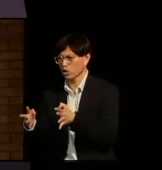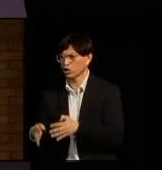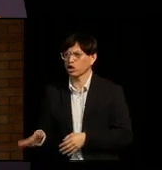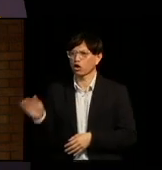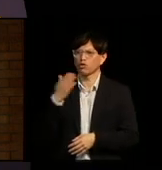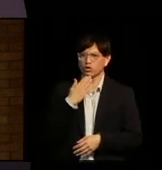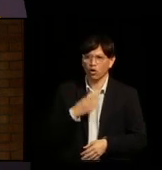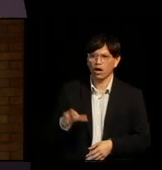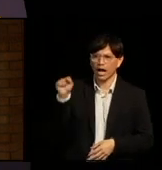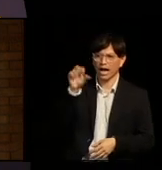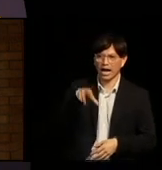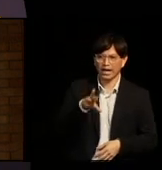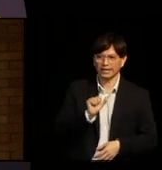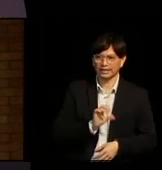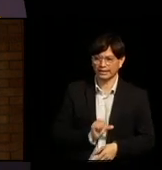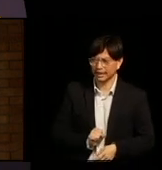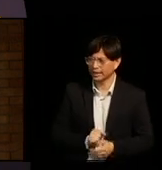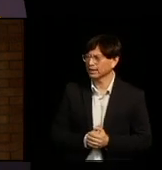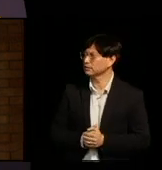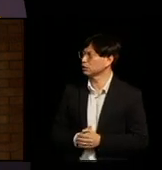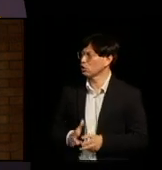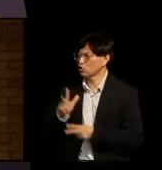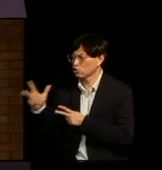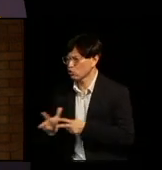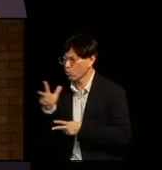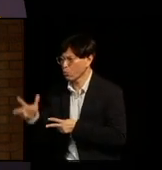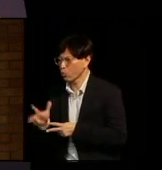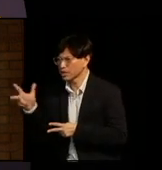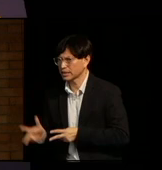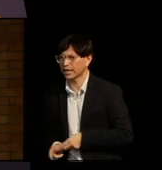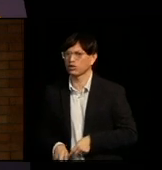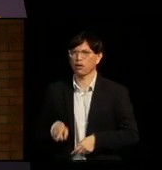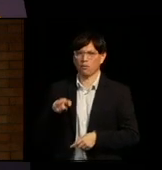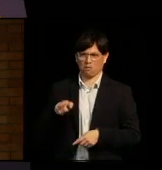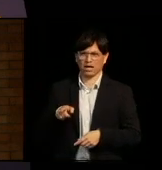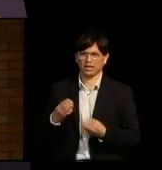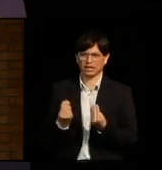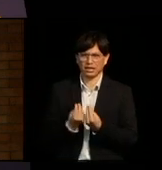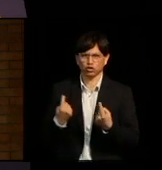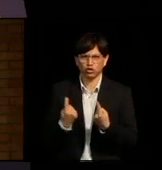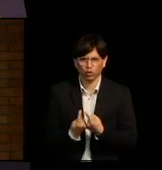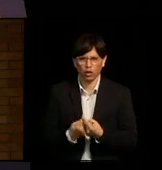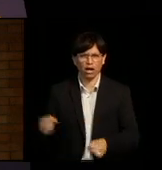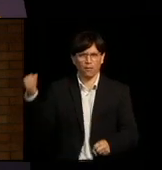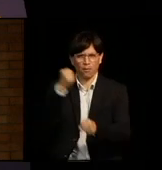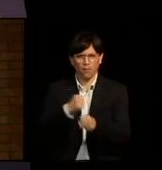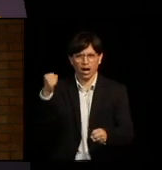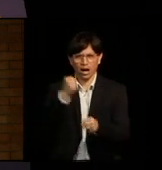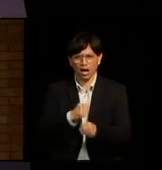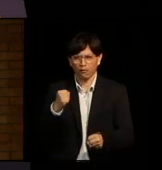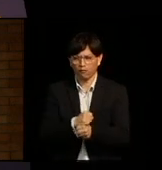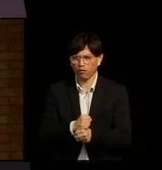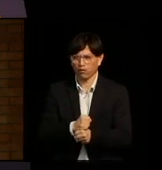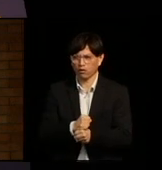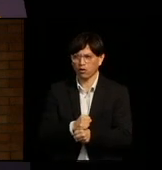Quindi come due binari del treno sono paralleli ma in realtà hanno tra loro dei ponti per cui il lavoro capillare poi